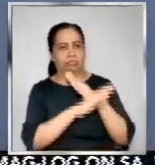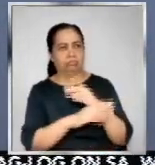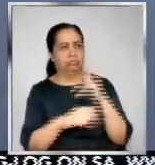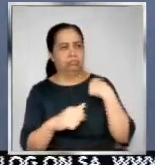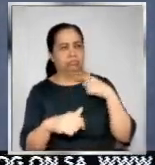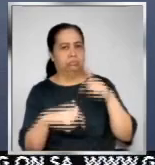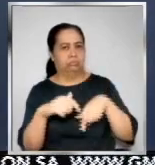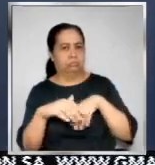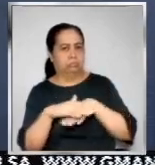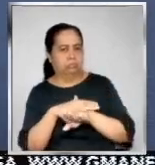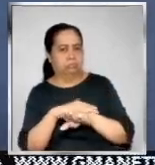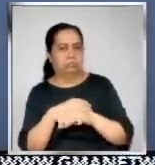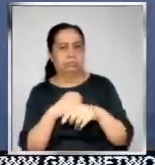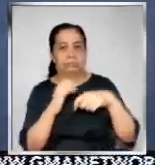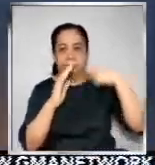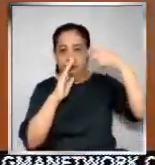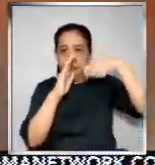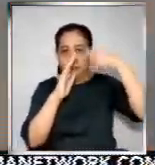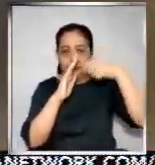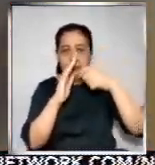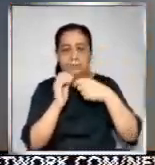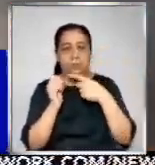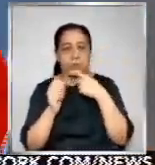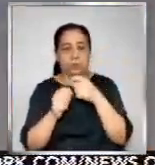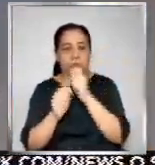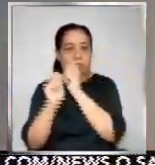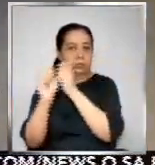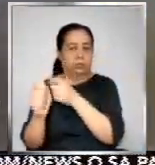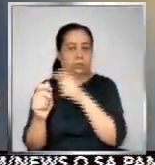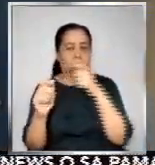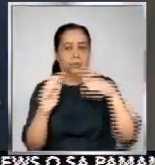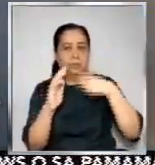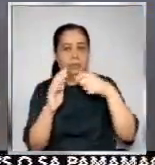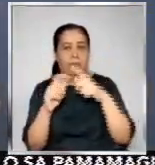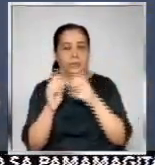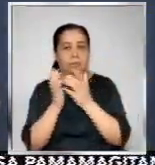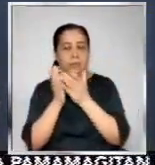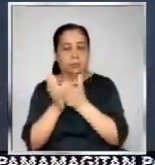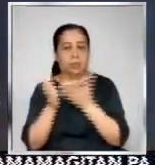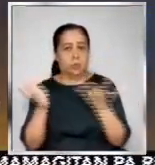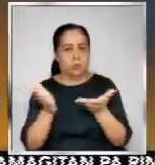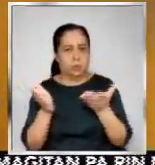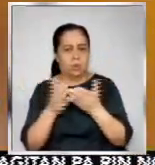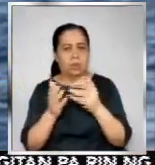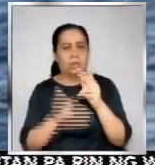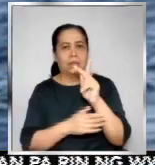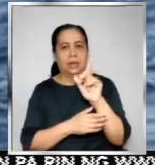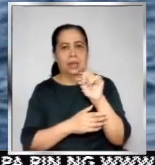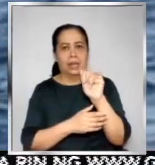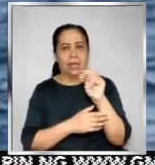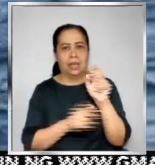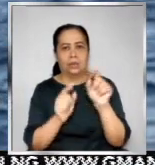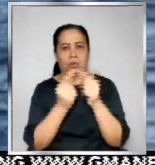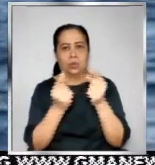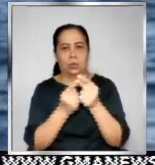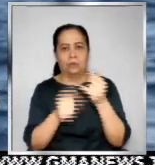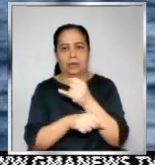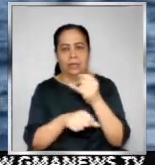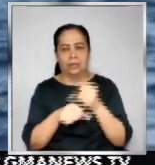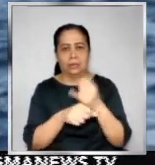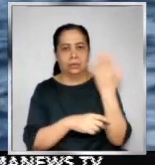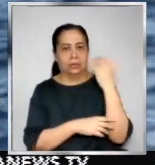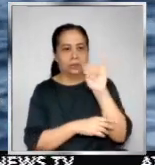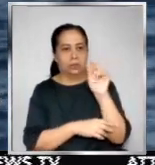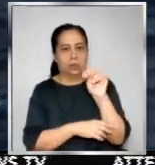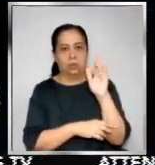ang videong ito ng mangingisdang si Larry Hugo sa karagatan ng Kalayaan Island Group noong January 25. Hinarang daw siya ng Chinese